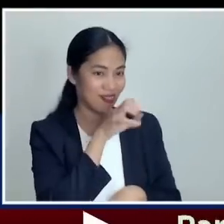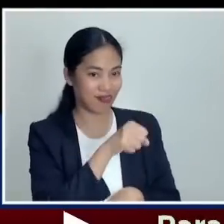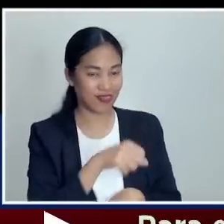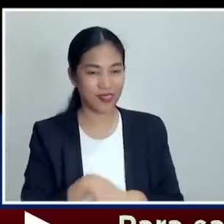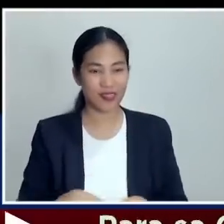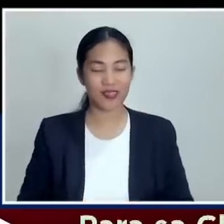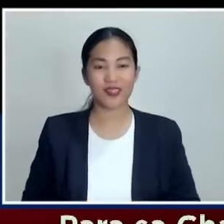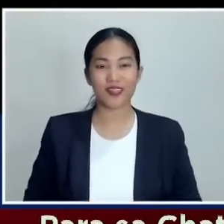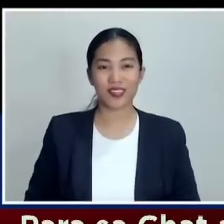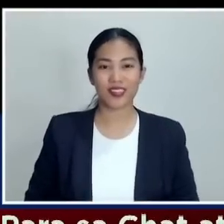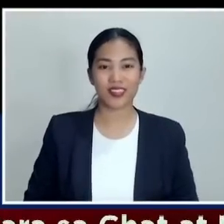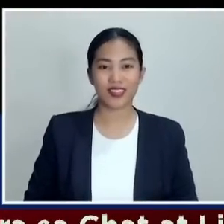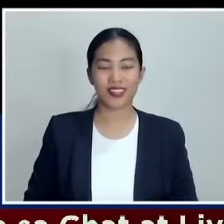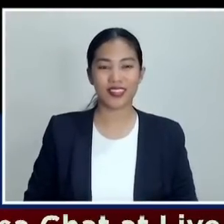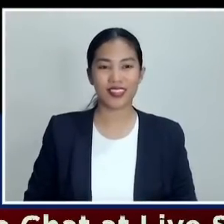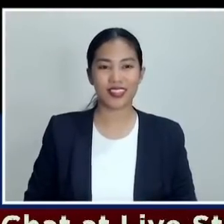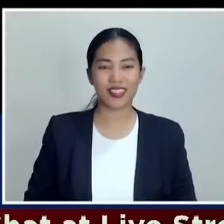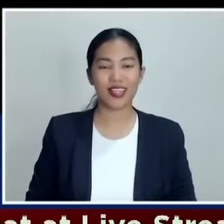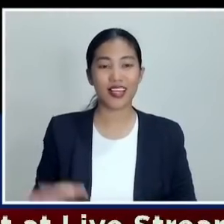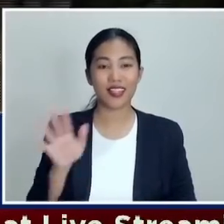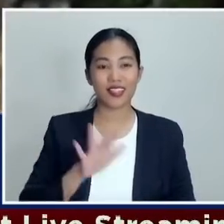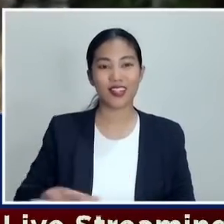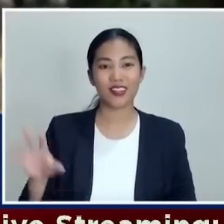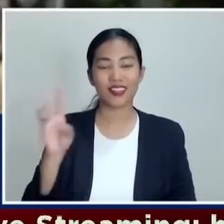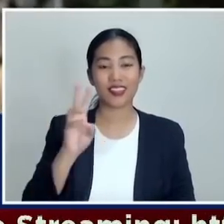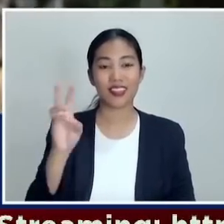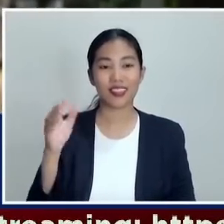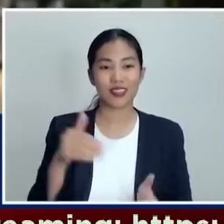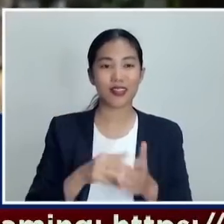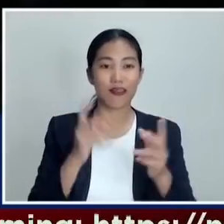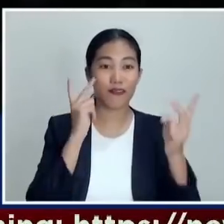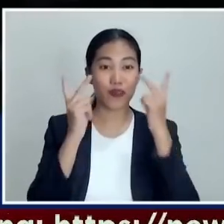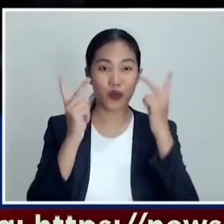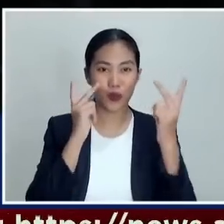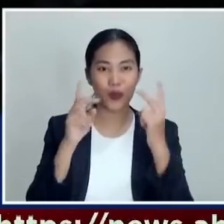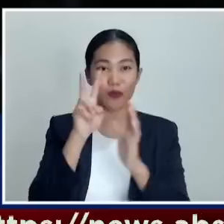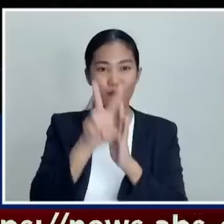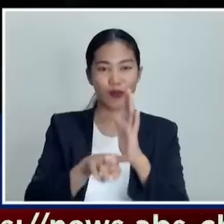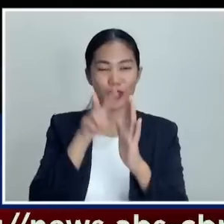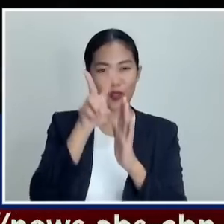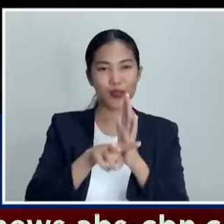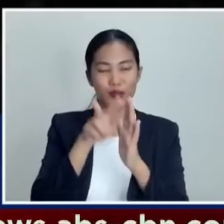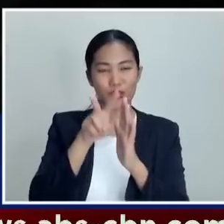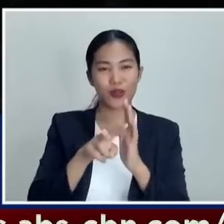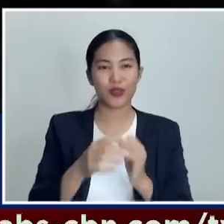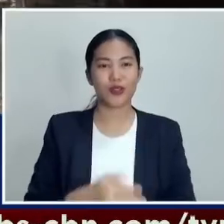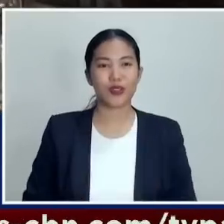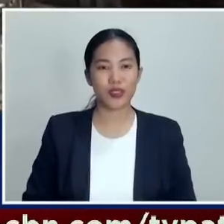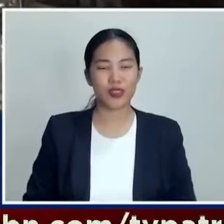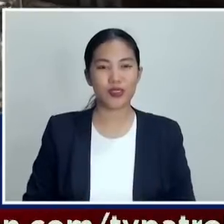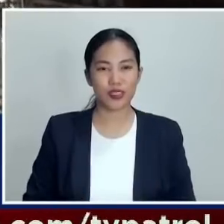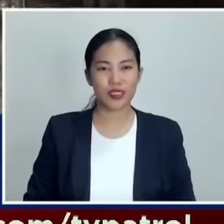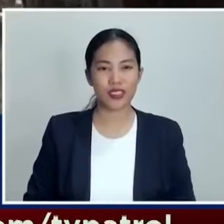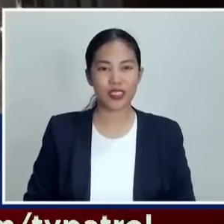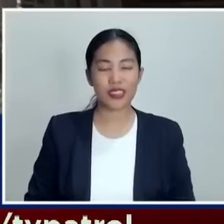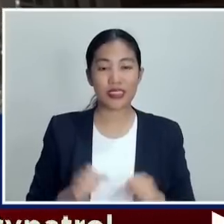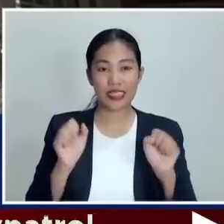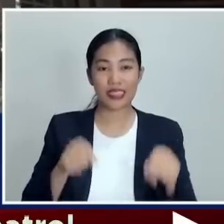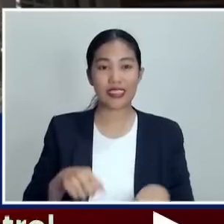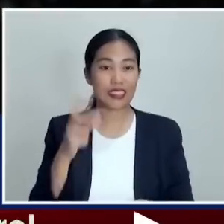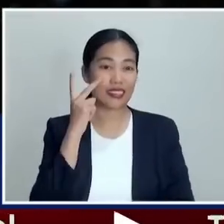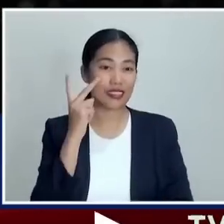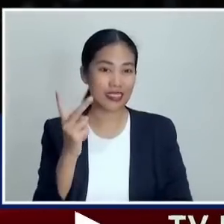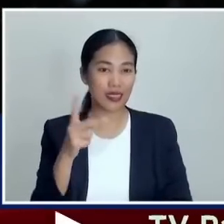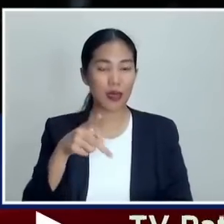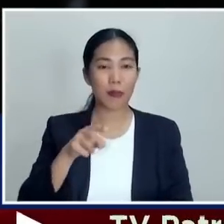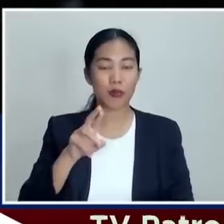po. Pumalo na sa higit 600,000 ang views ng promposal ni Seth. Mapapanood ng fans ang Star Magical Prom Night via